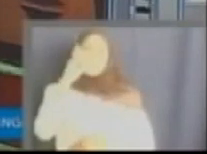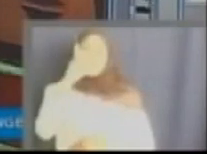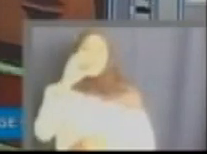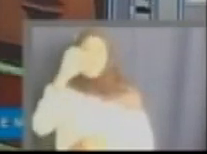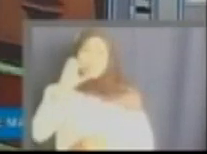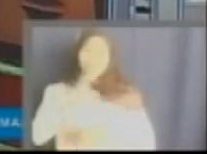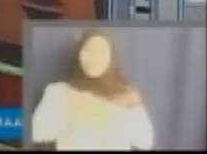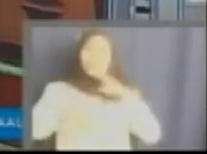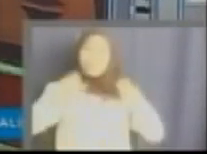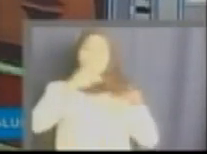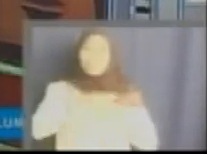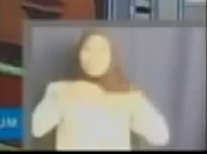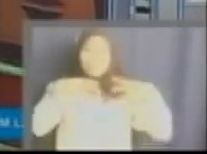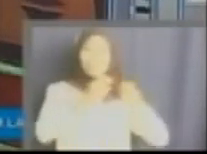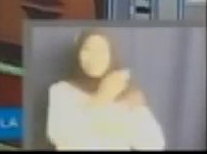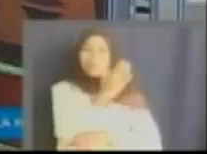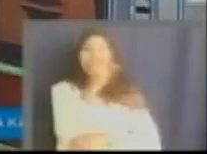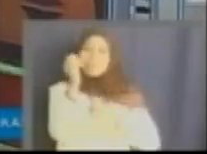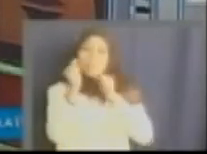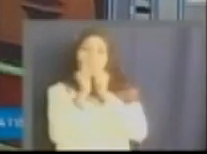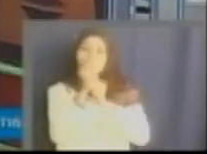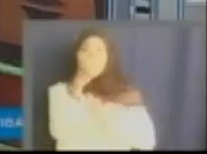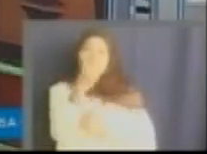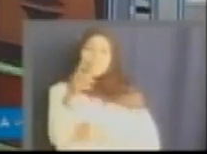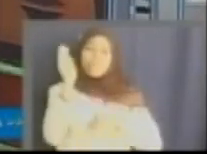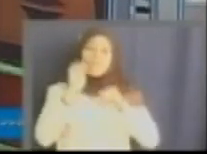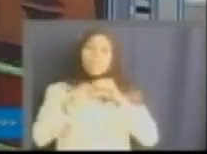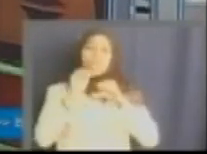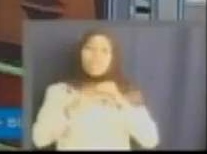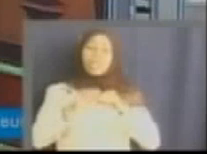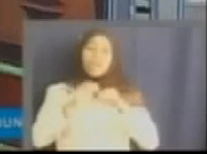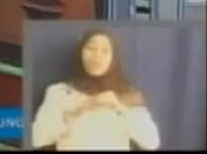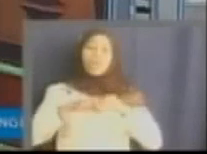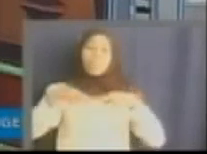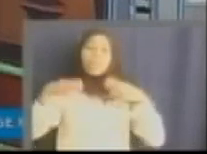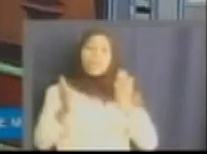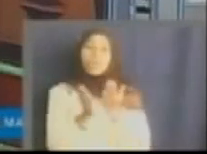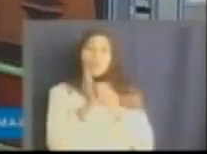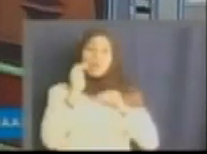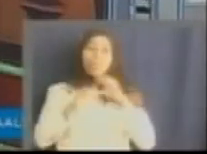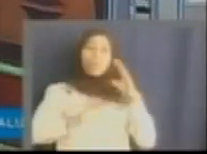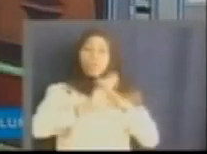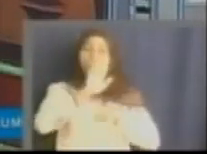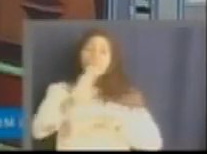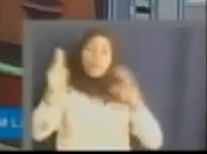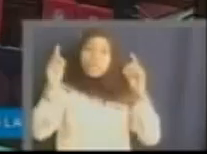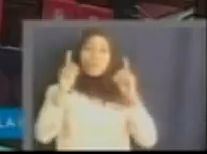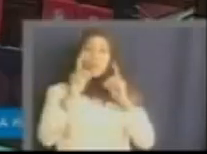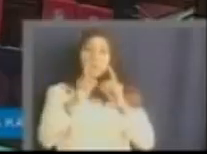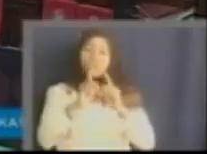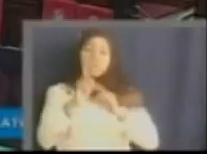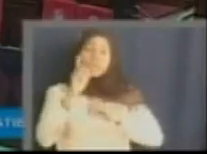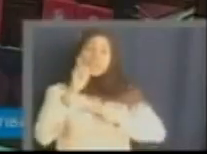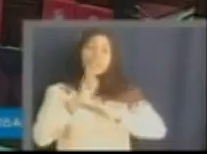namba 12. Anaomba wajumbe wa kamati yake wakutane saa 10 jioni katika ukumbi